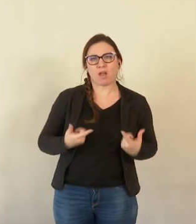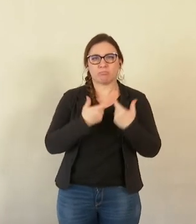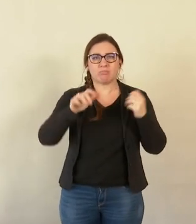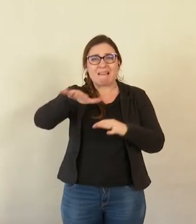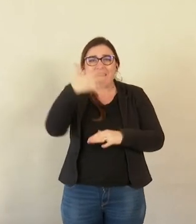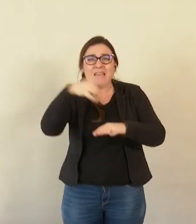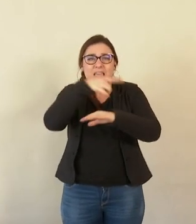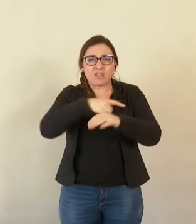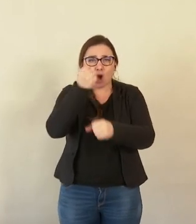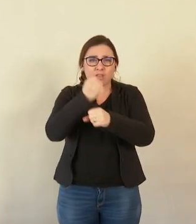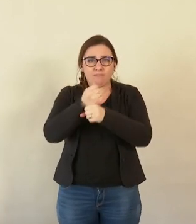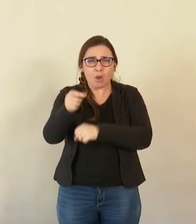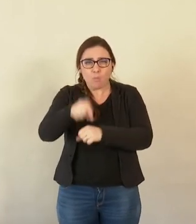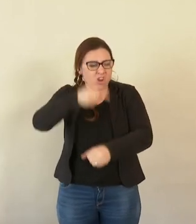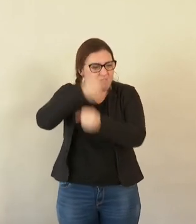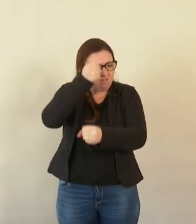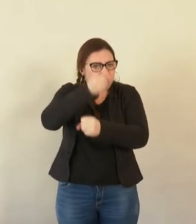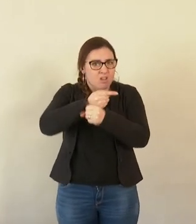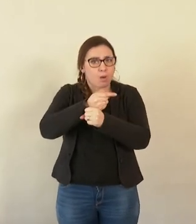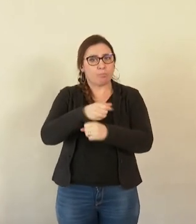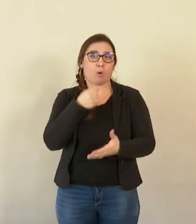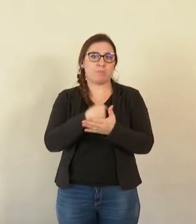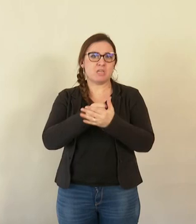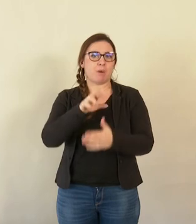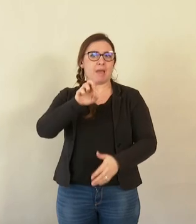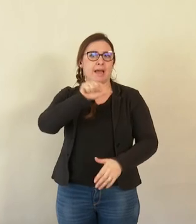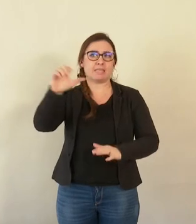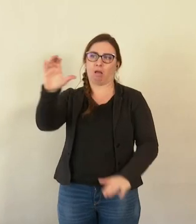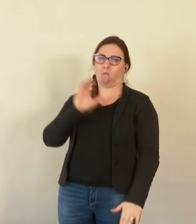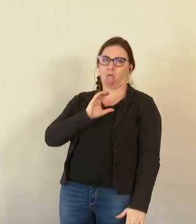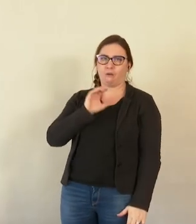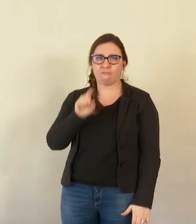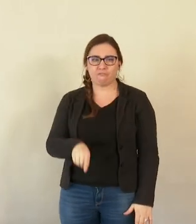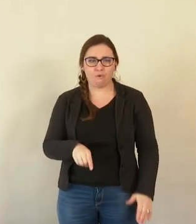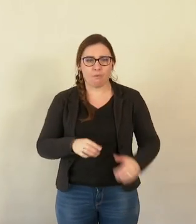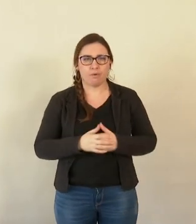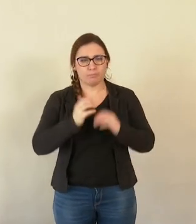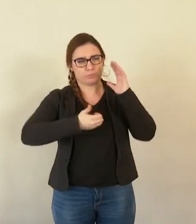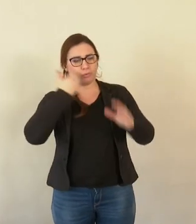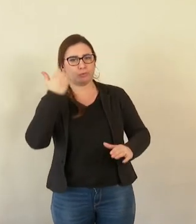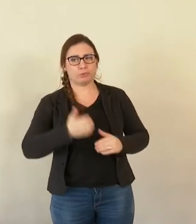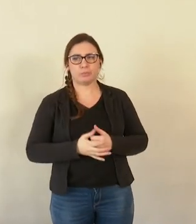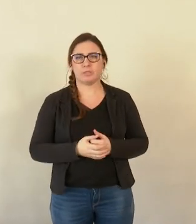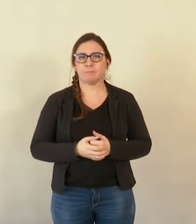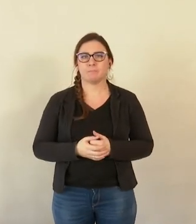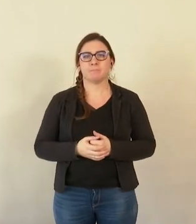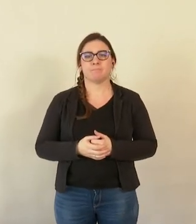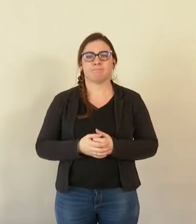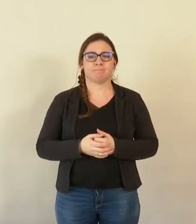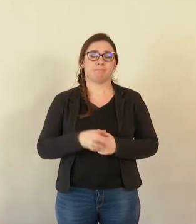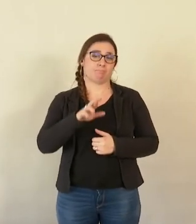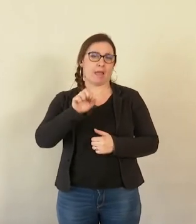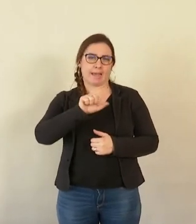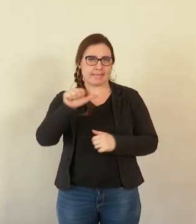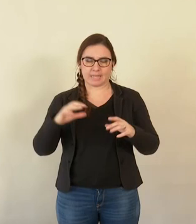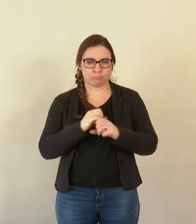travail obligatoire pour percevoir le revenu de solidarité pour l'autonomie le RSA